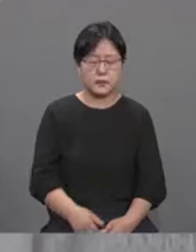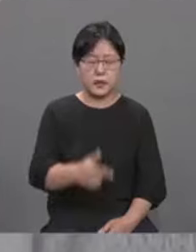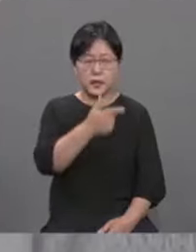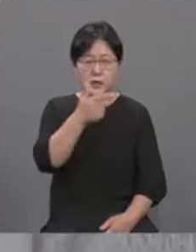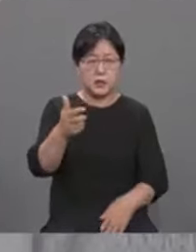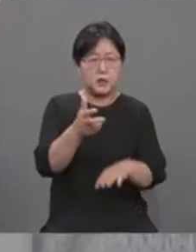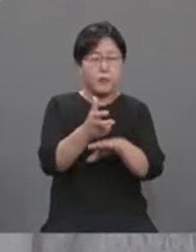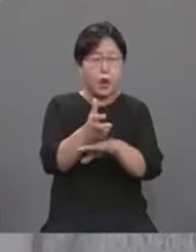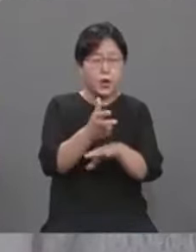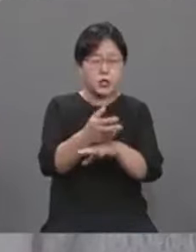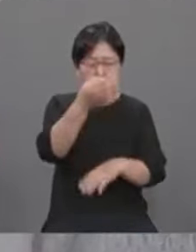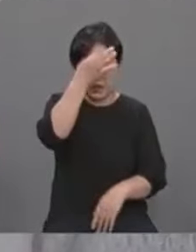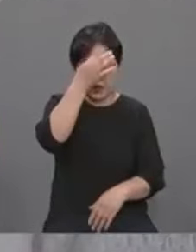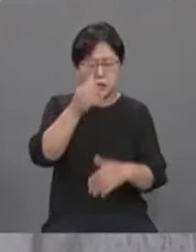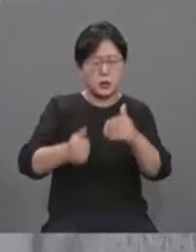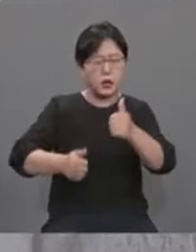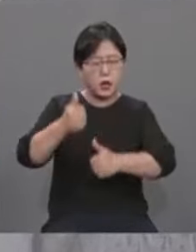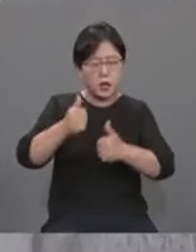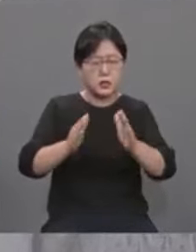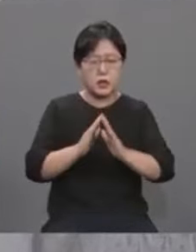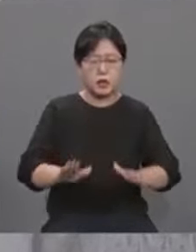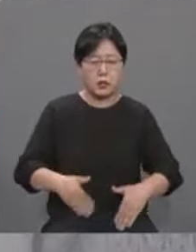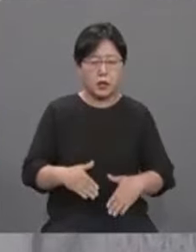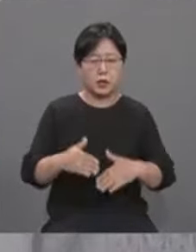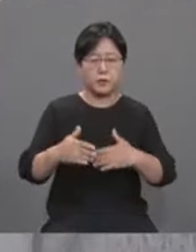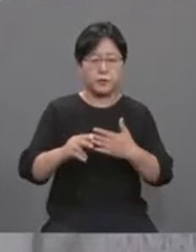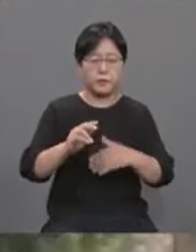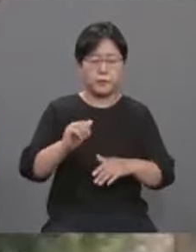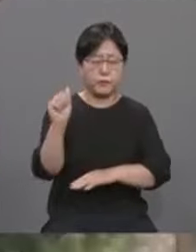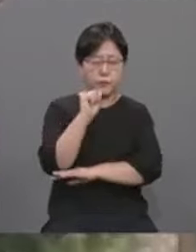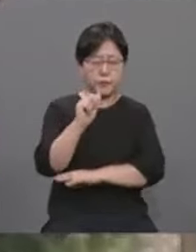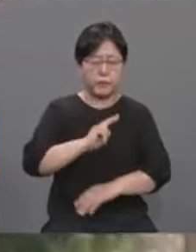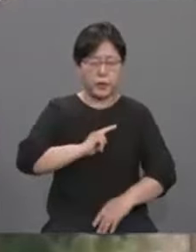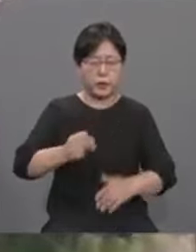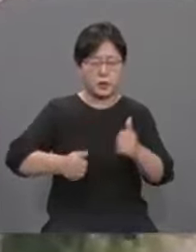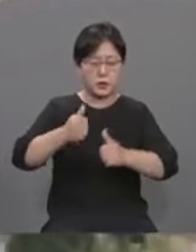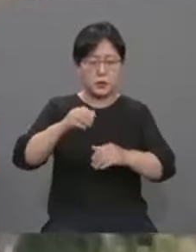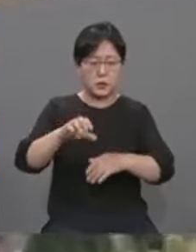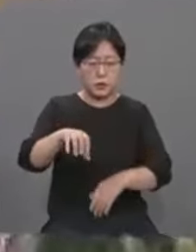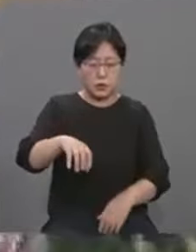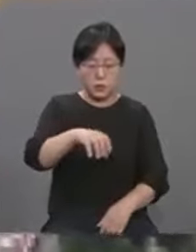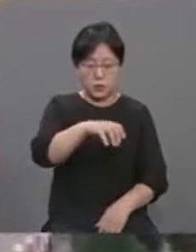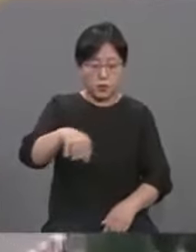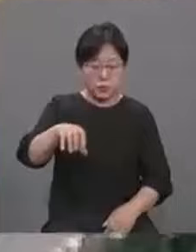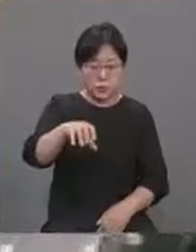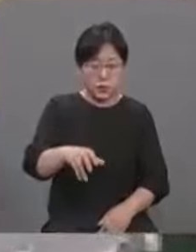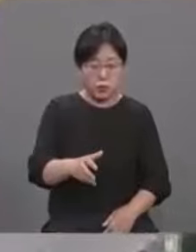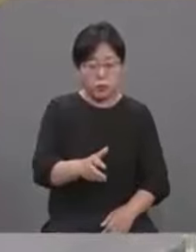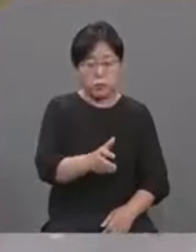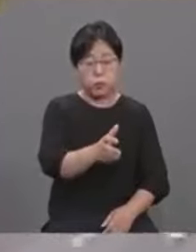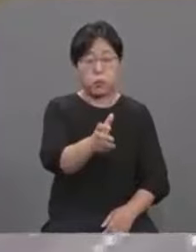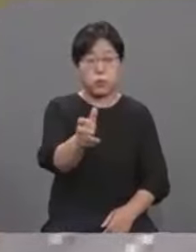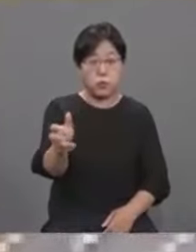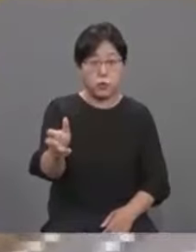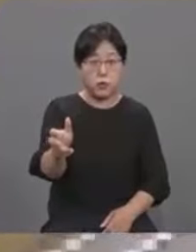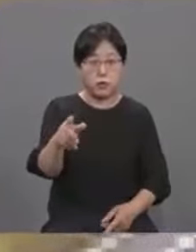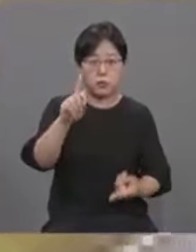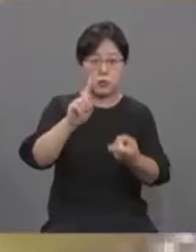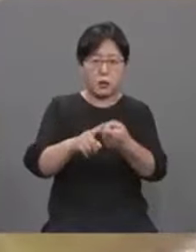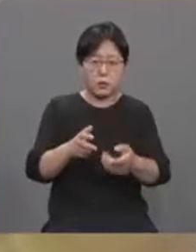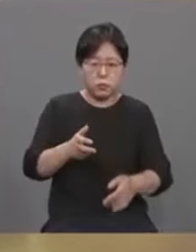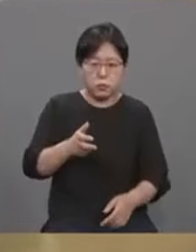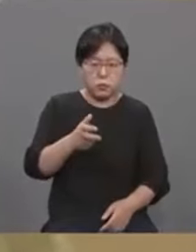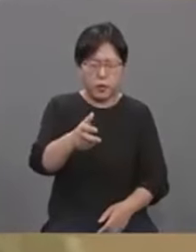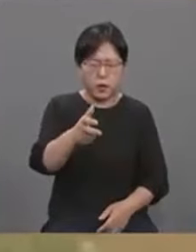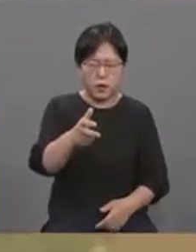대형 버스 기능시험이 한창인 전남 운전면허 시험장. 교차로를 지나 우회전해야 할 버스가 그대로